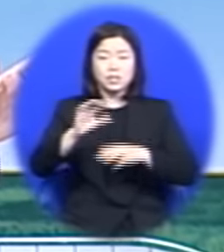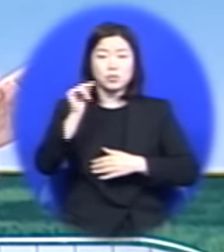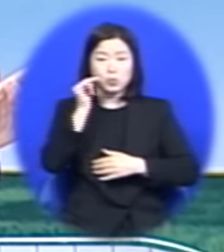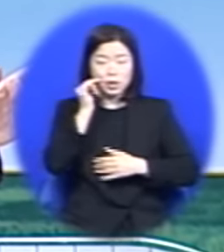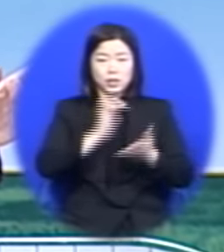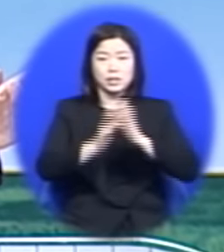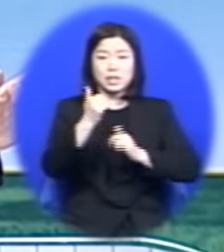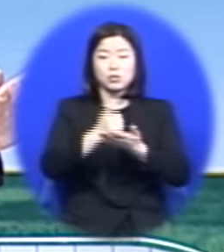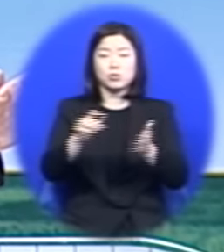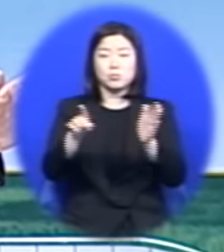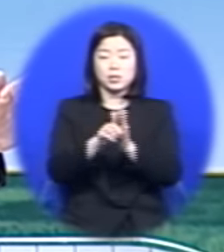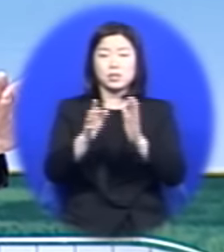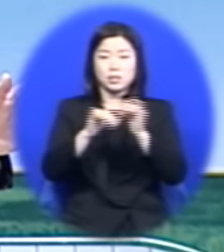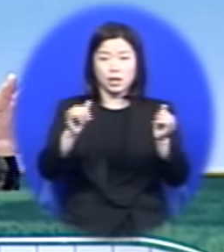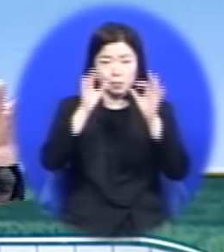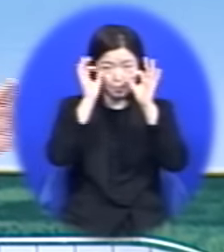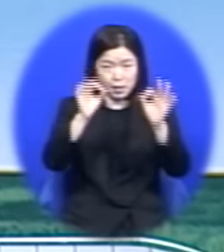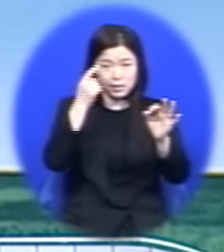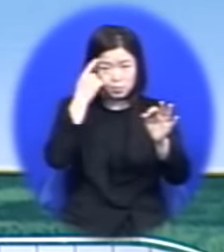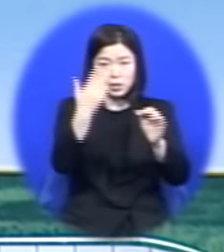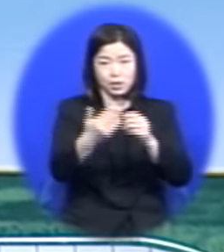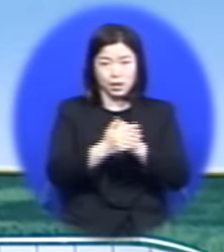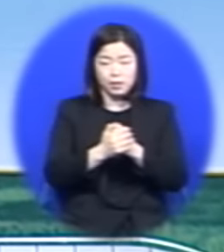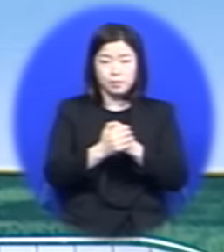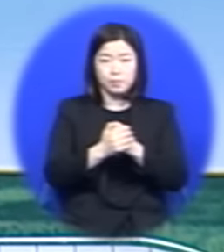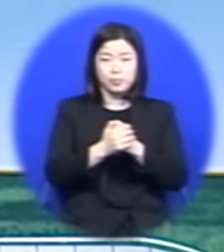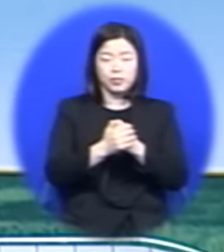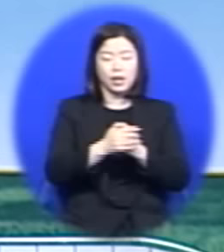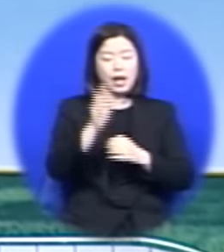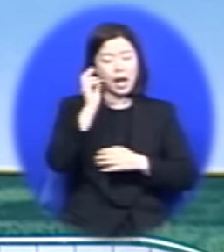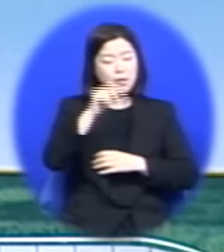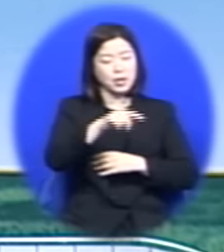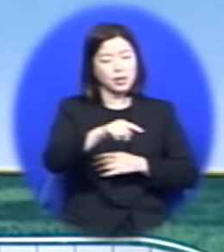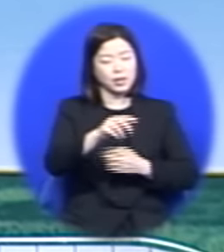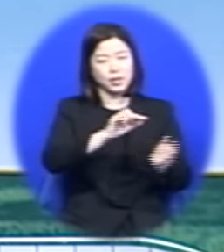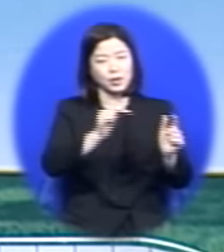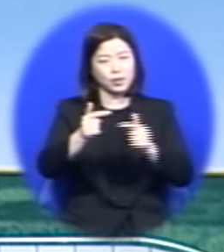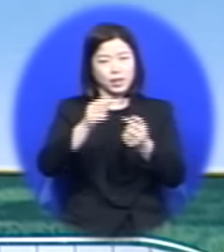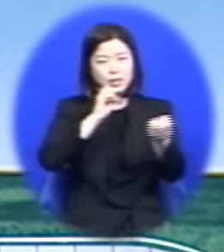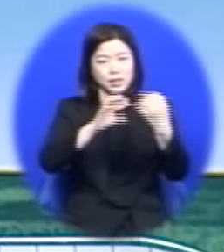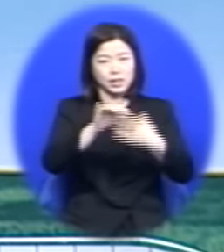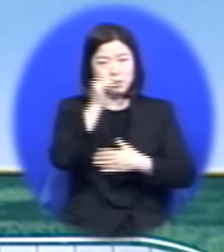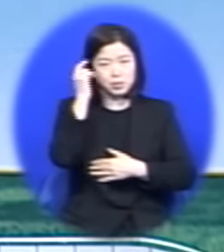사람 보셨습니까? 그러면 여기엔 여러 가지 대답이 나올 수 있어요.